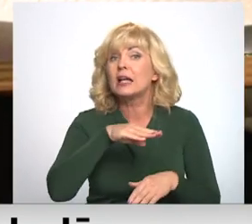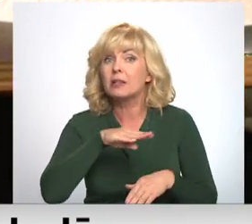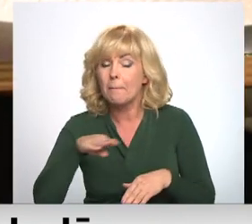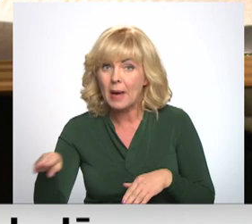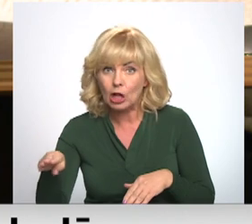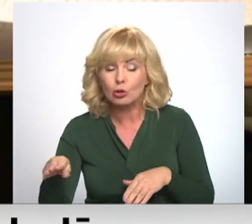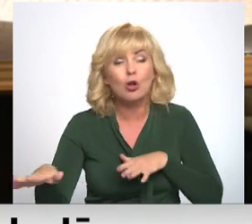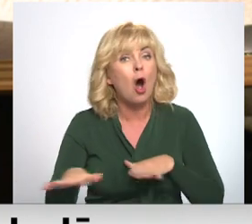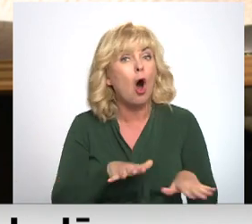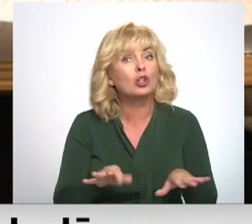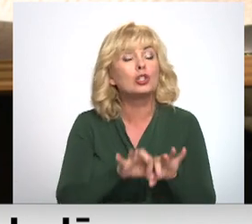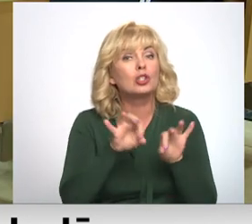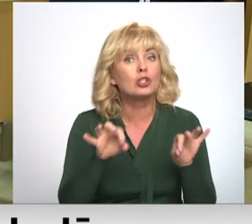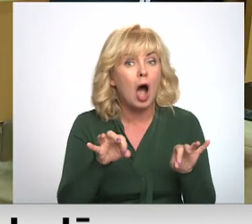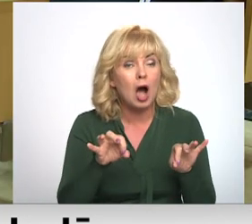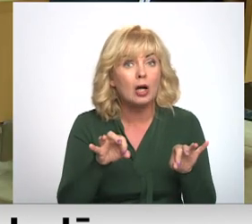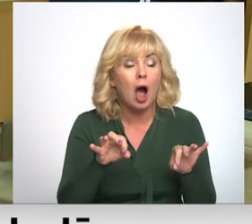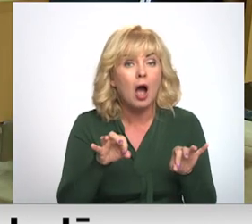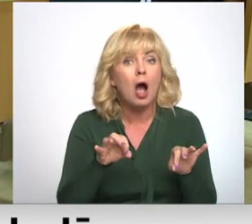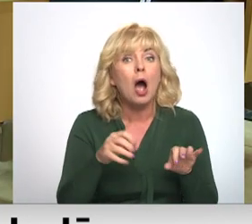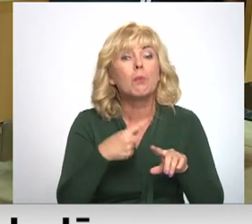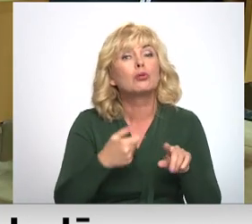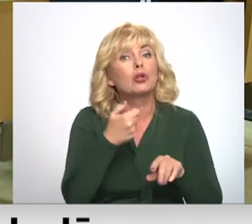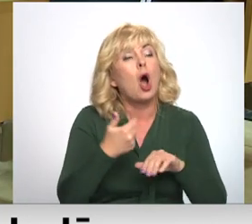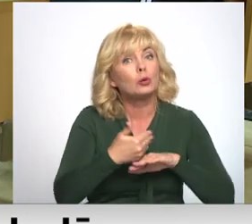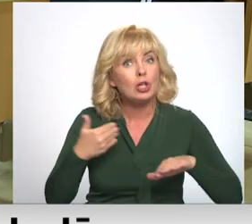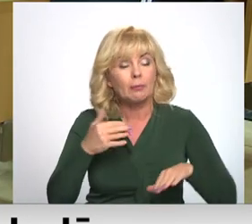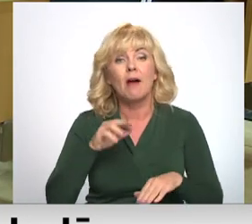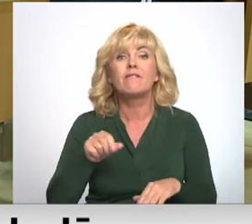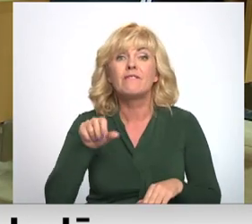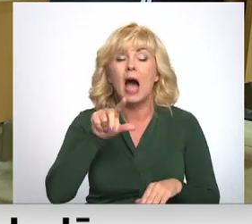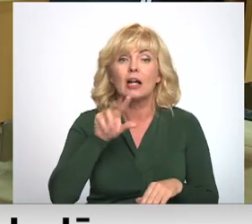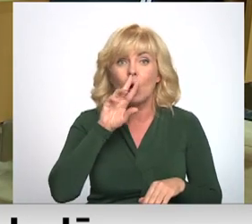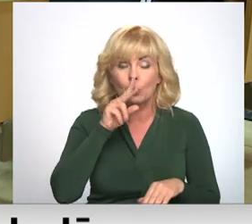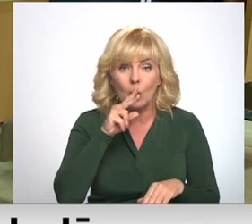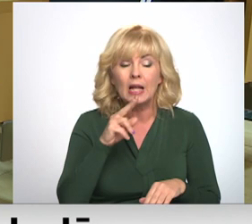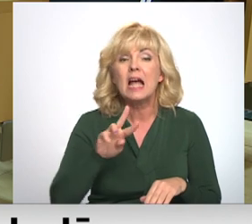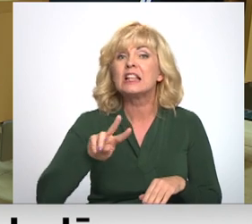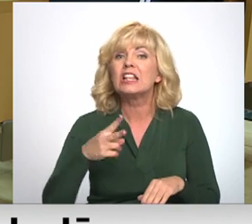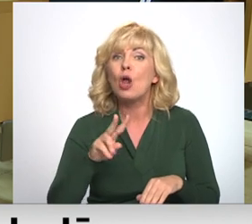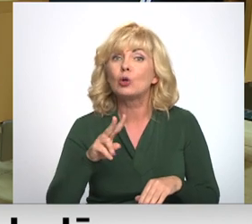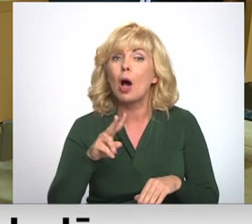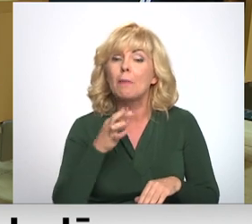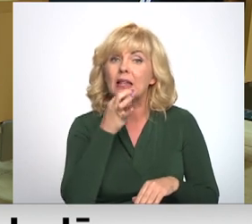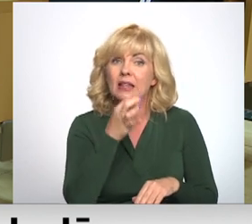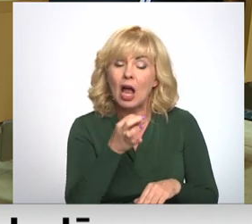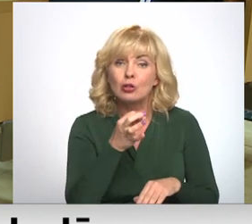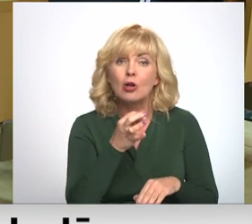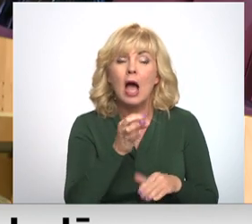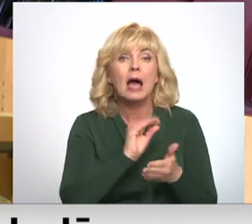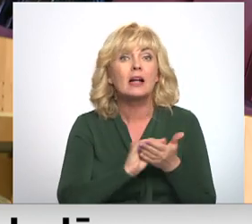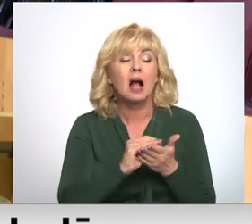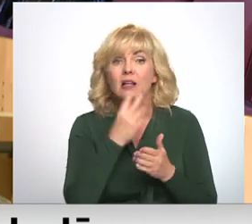taču tā organizēšana sākas vismaz pusgadu iepriekš. Visvairāk kļūdi gadu tiek pieļauts divdabju teicienos, kuriem rakstītāji neredz